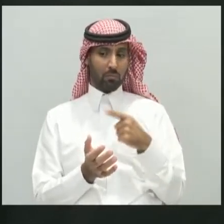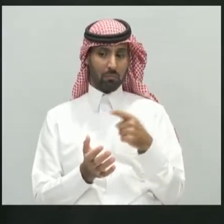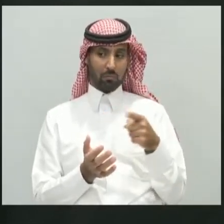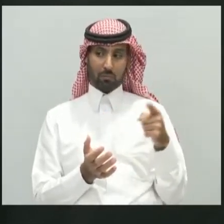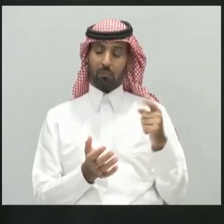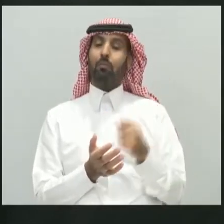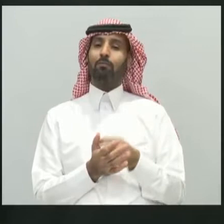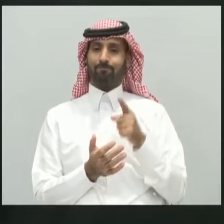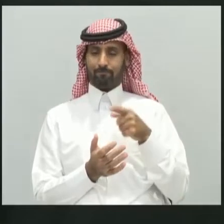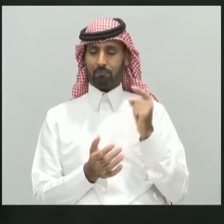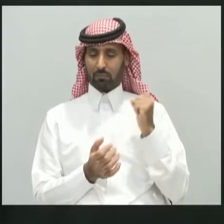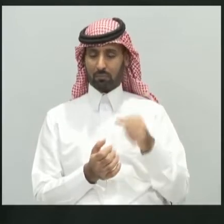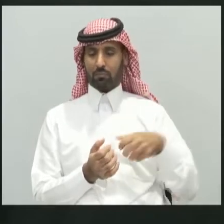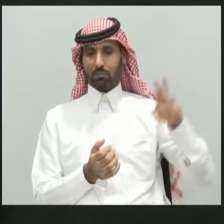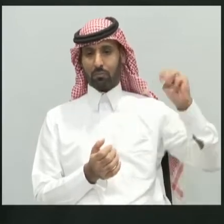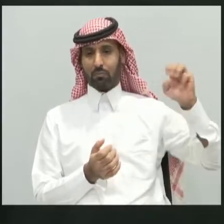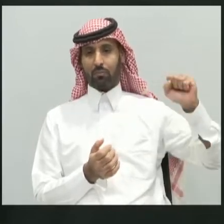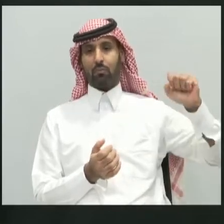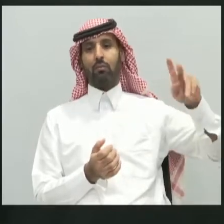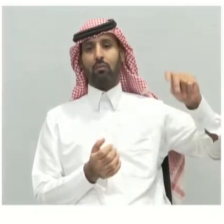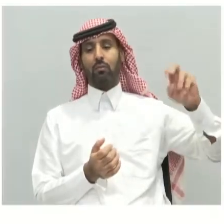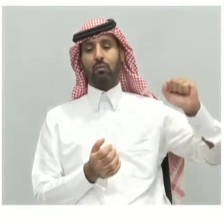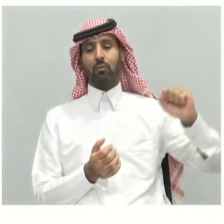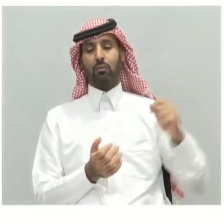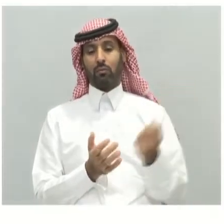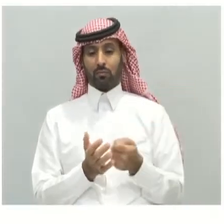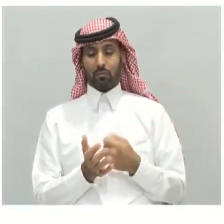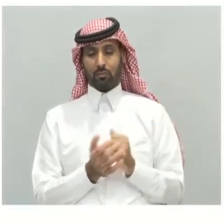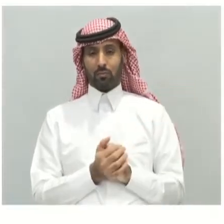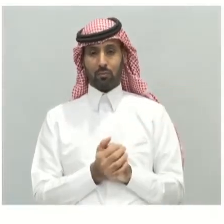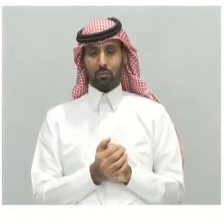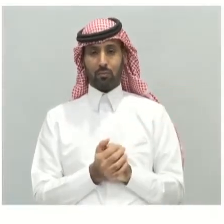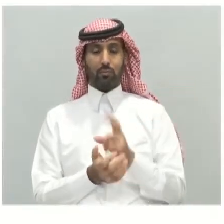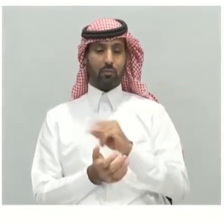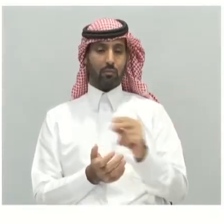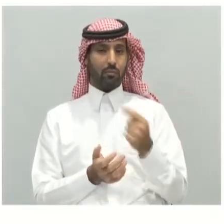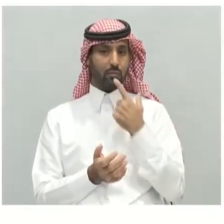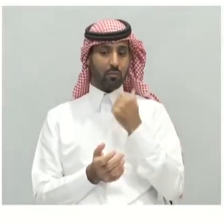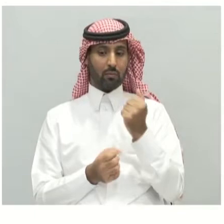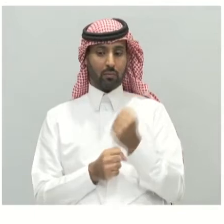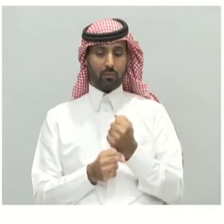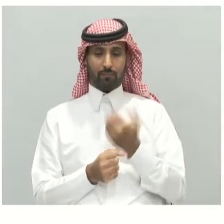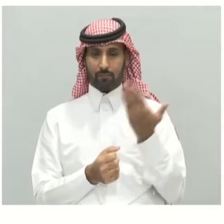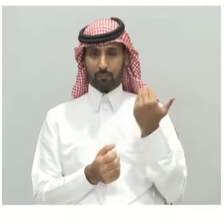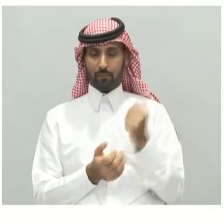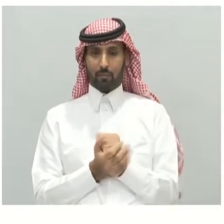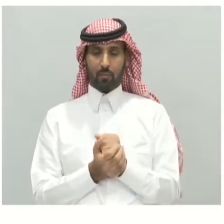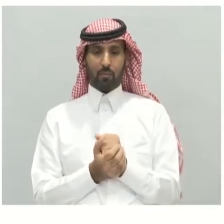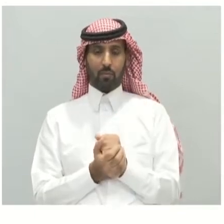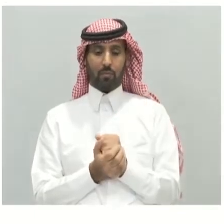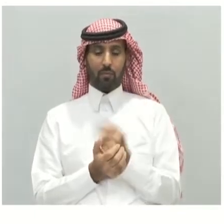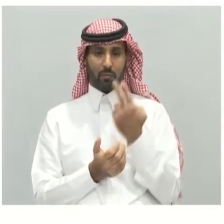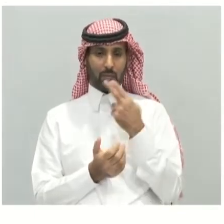Excellent. Muna wrote the book. Okay? Here we use the simple past. طيب